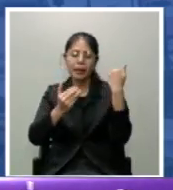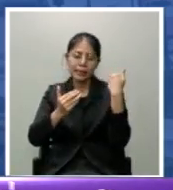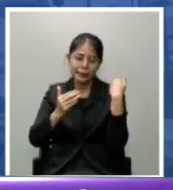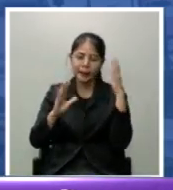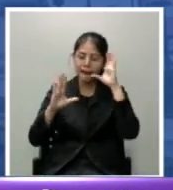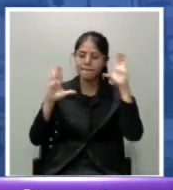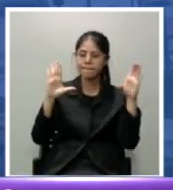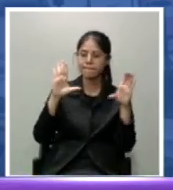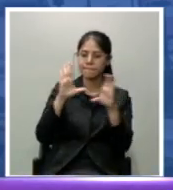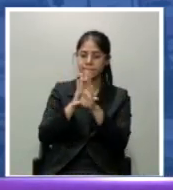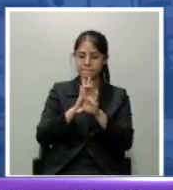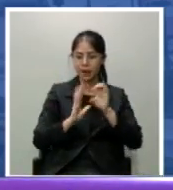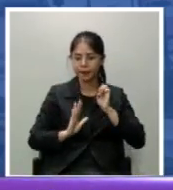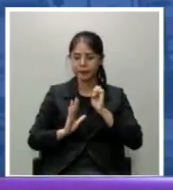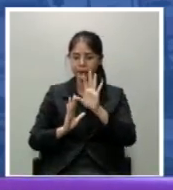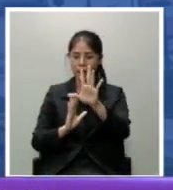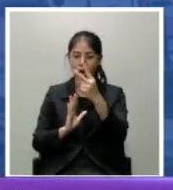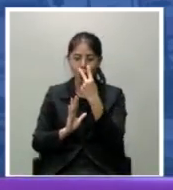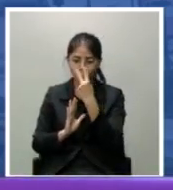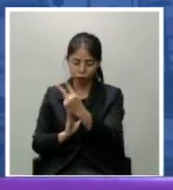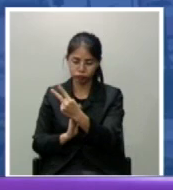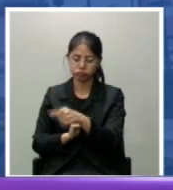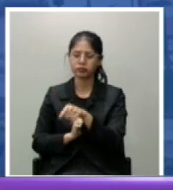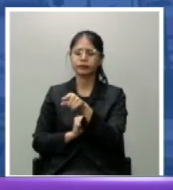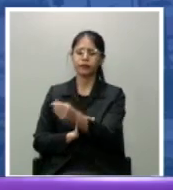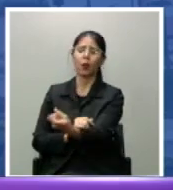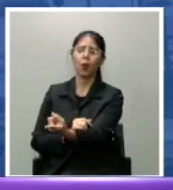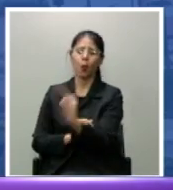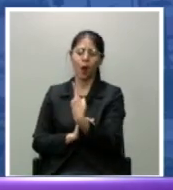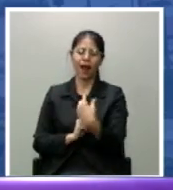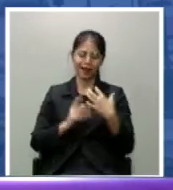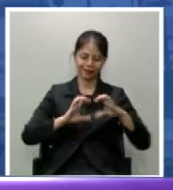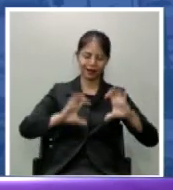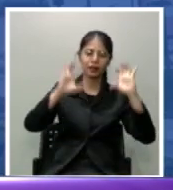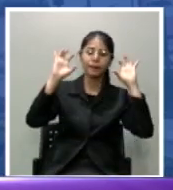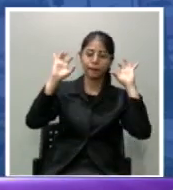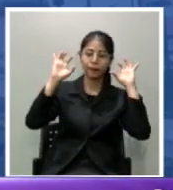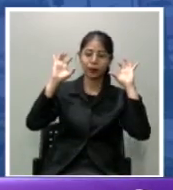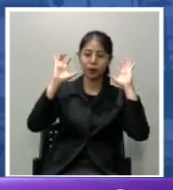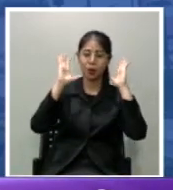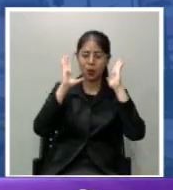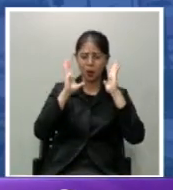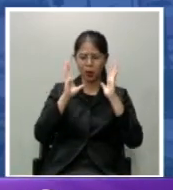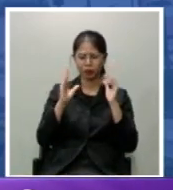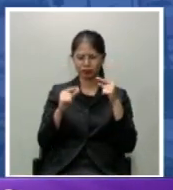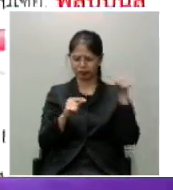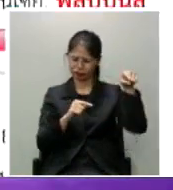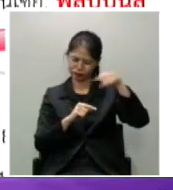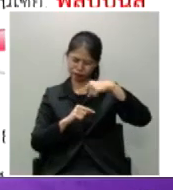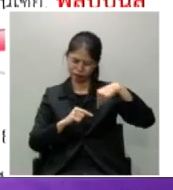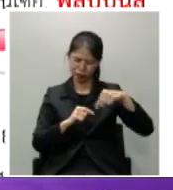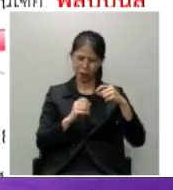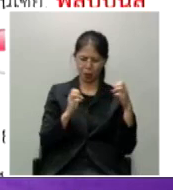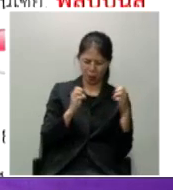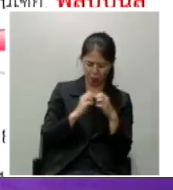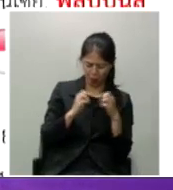ประการแรกในเรื่องนี้ท่านได้กล่าวหาว่ารัฐบาลโดยคนหลายคนสมคบกันช่